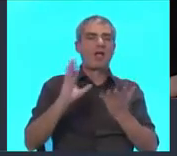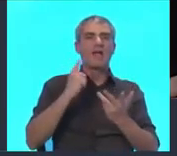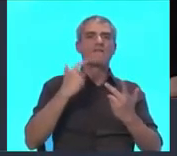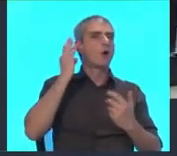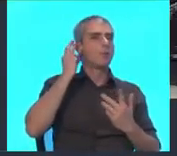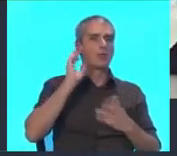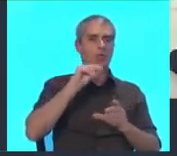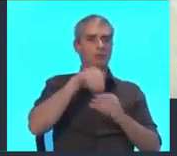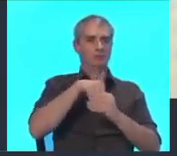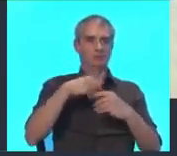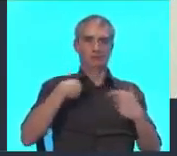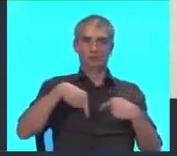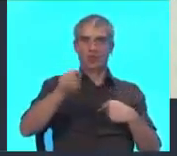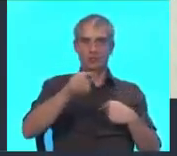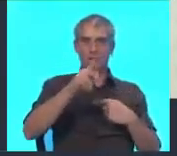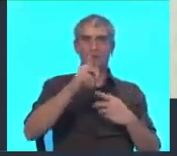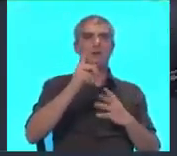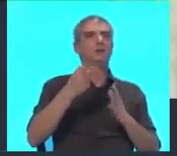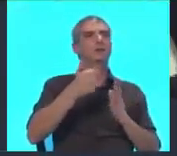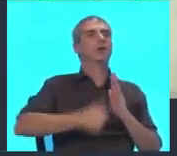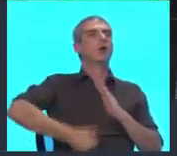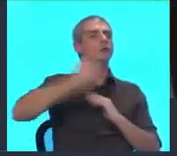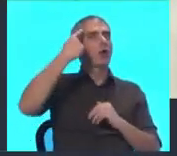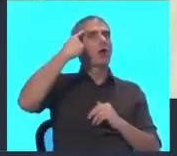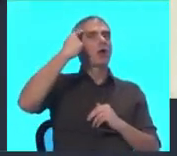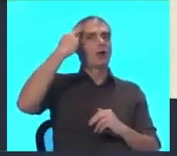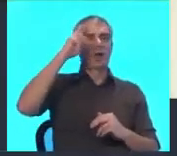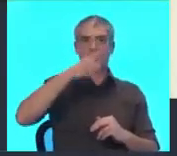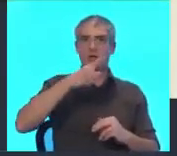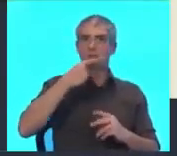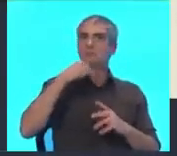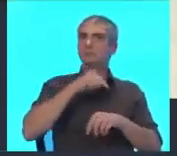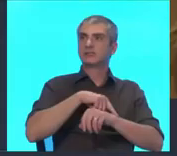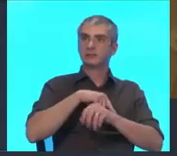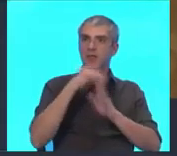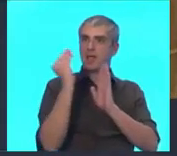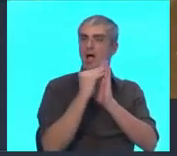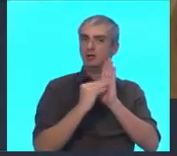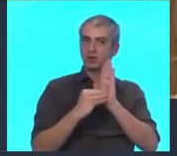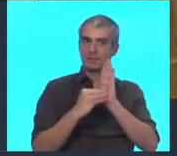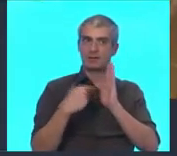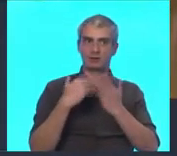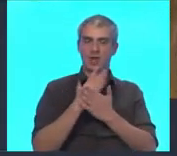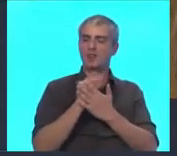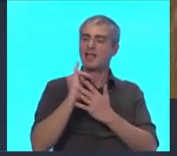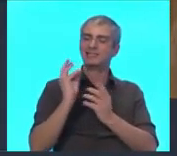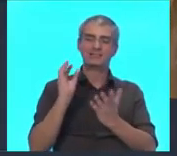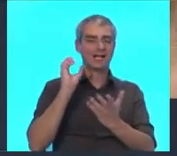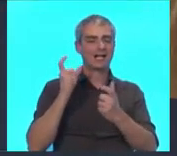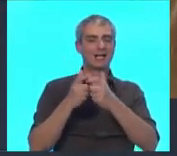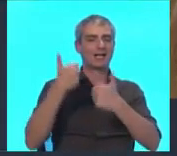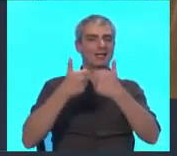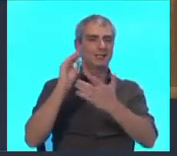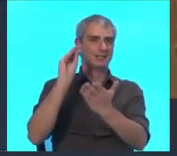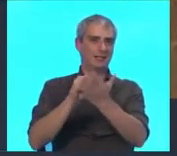המגמה השנה, בראשה של רכזת המגמה על הרעיון. במהלך ההרשמה, כשהחלטנו לאיזה סקטור להירשם,